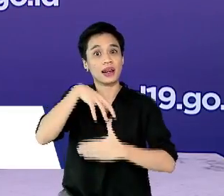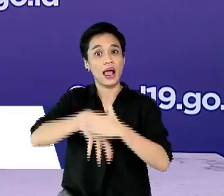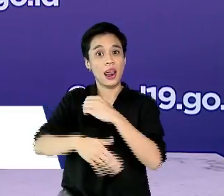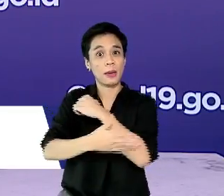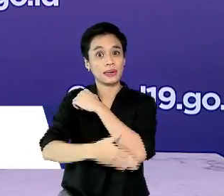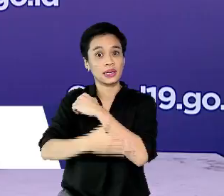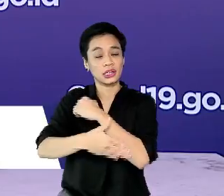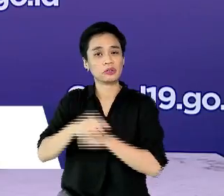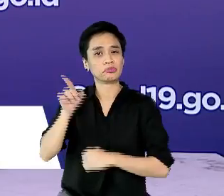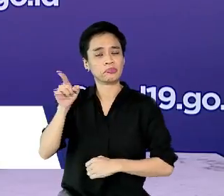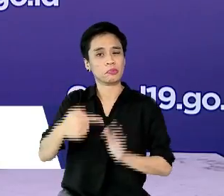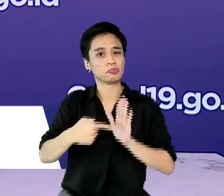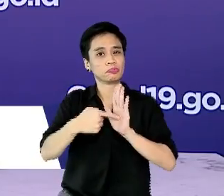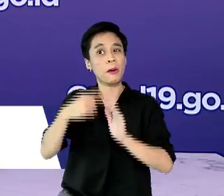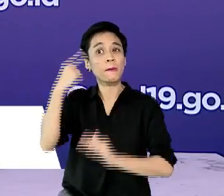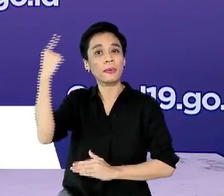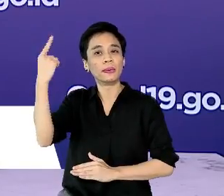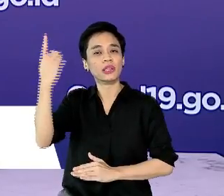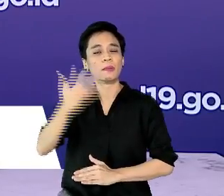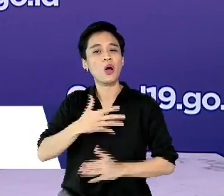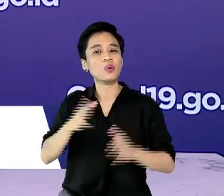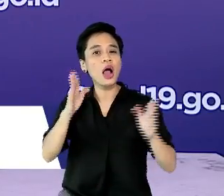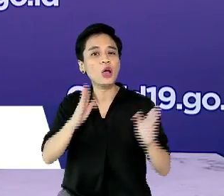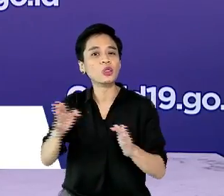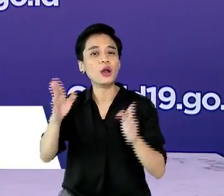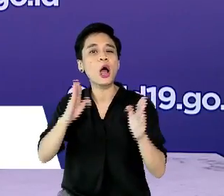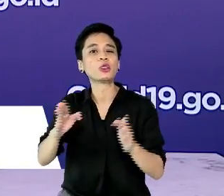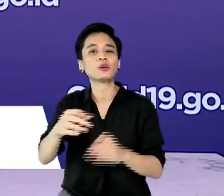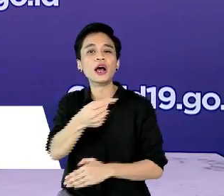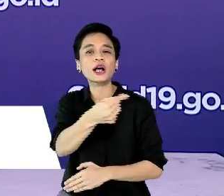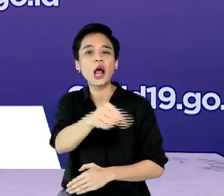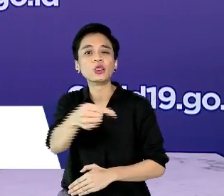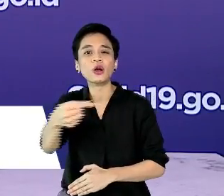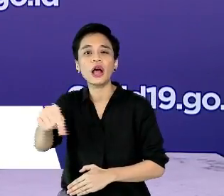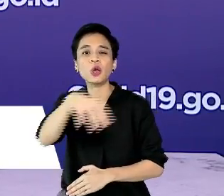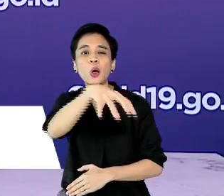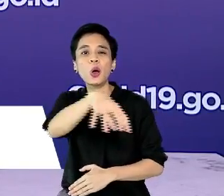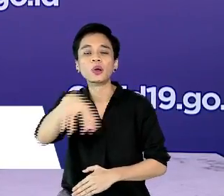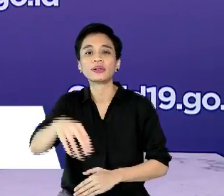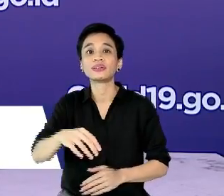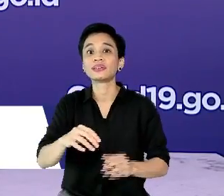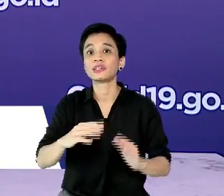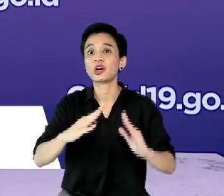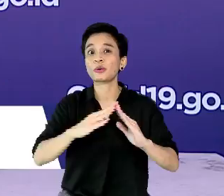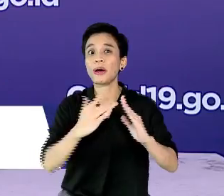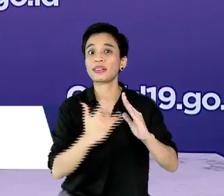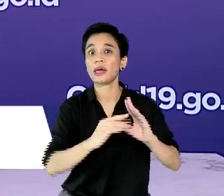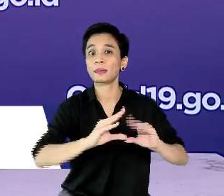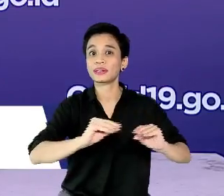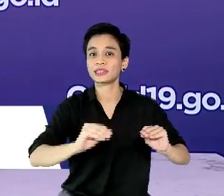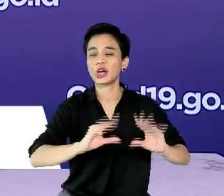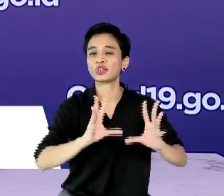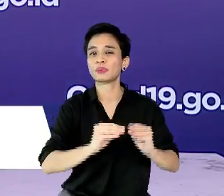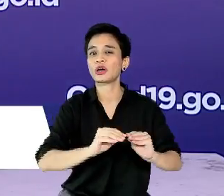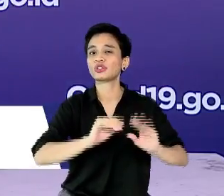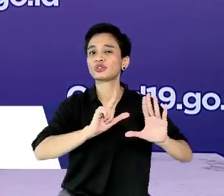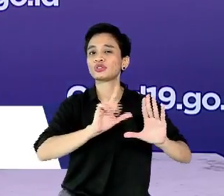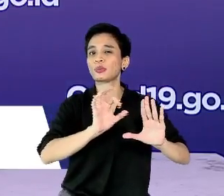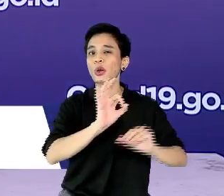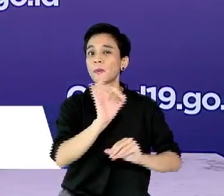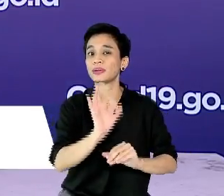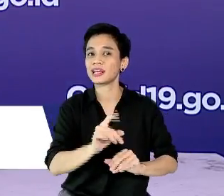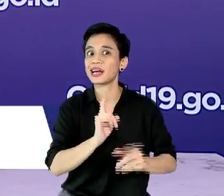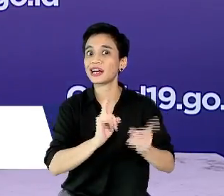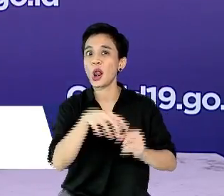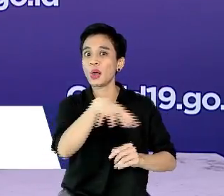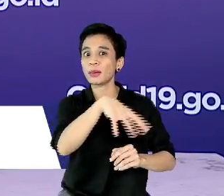mengatur operasional sektor perkantoran dengan proporsi WFH sebanyak 75% di kabupaten kota